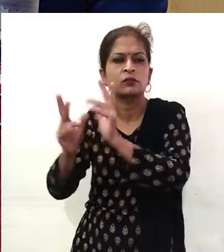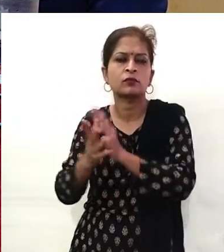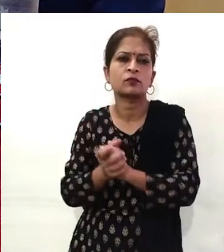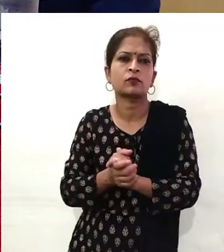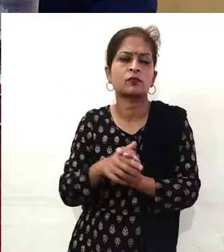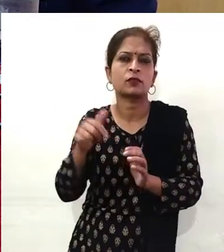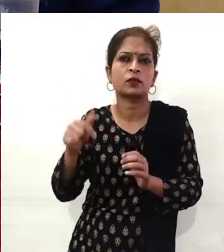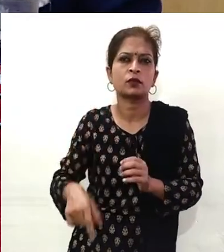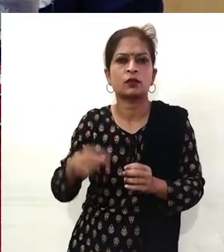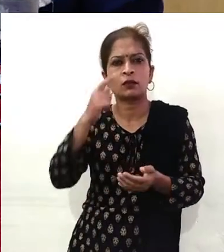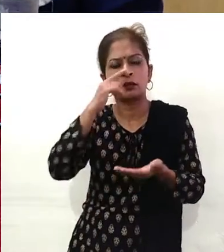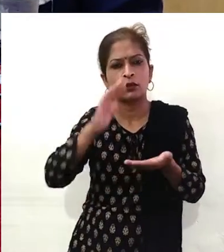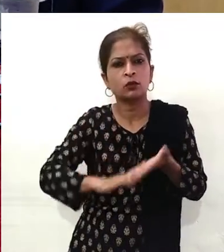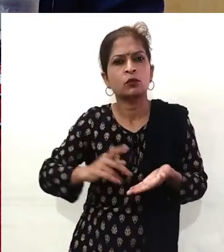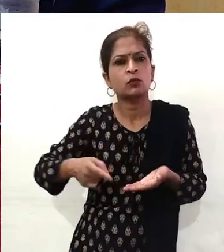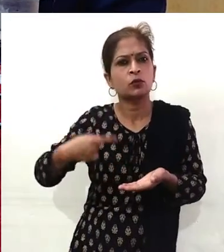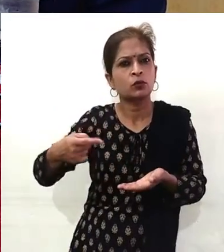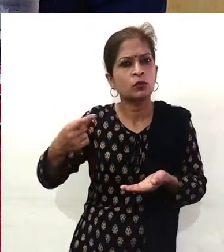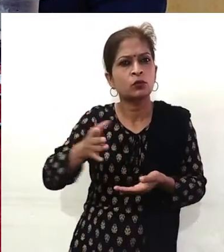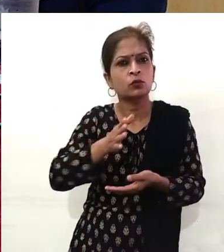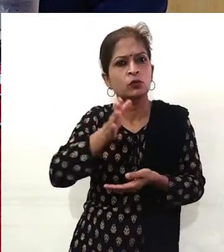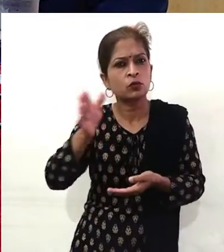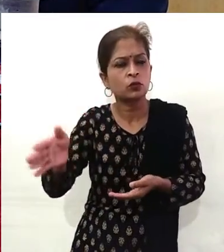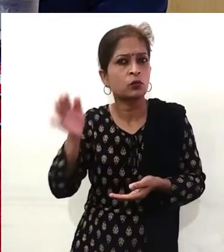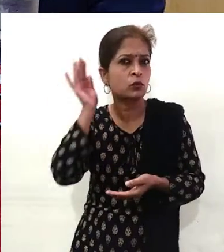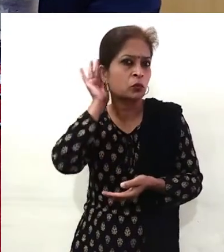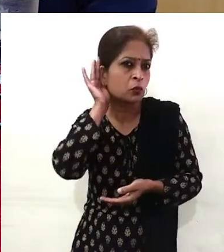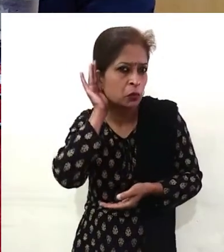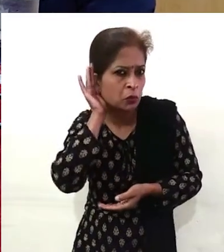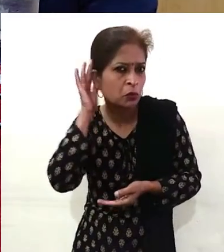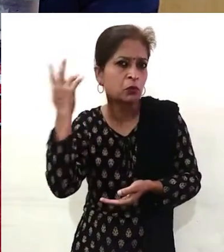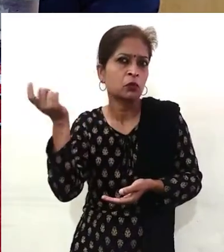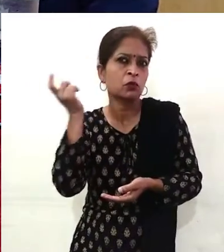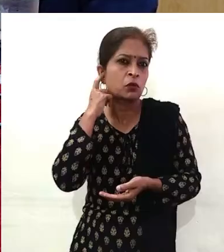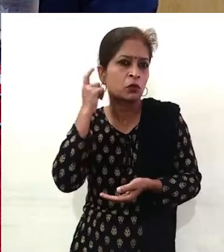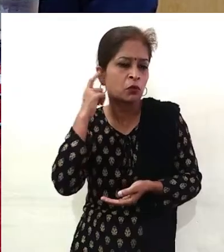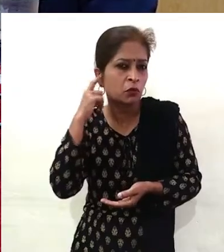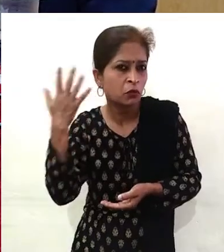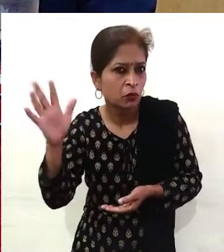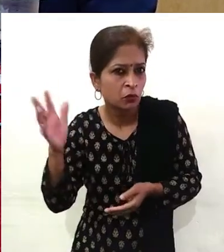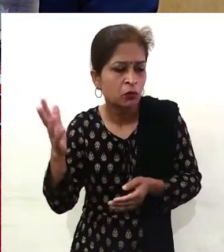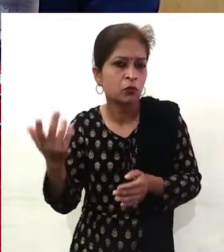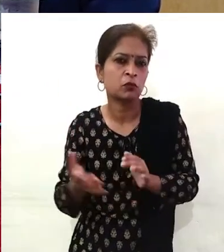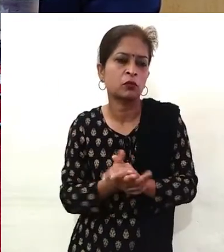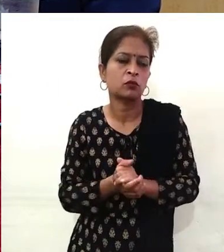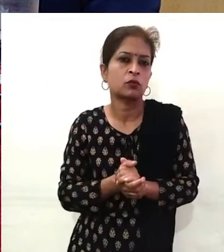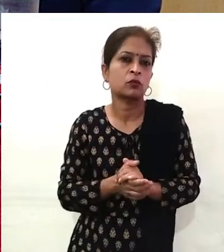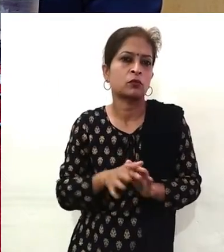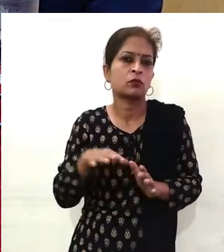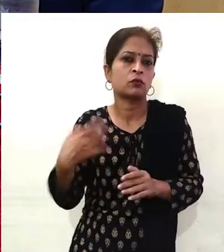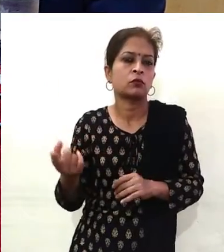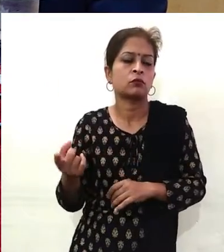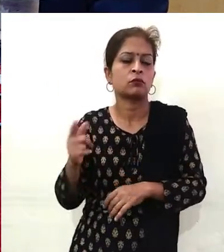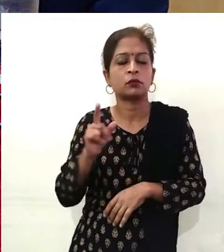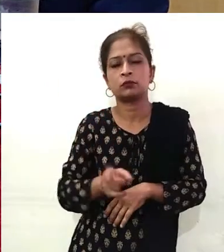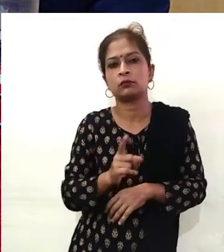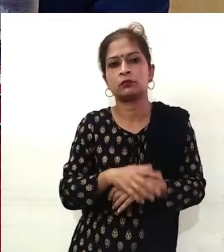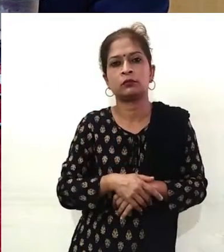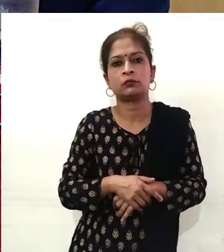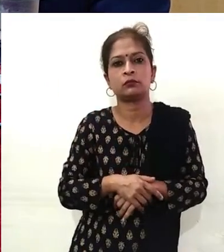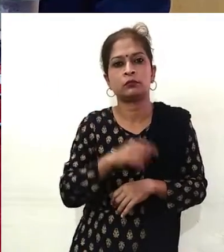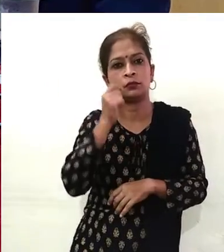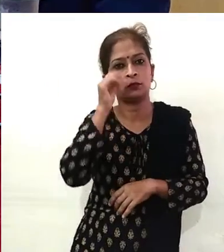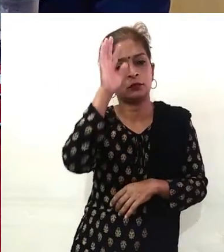खोलना। रानी रोज जाके कान लगाती, नहीं आवाज नहीं आ रहा, कल आ रहा था आज नहीं है, कल आ रहा था आज नहीं है। और आखिर